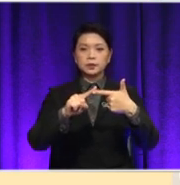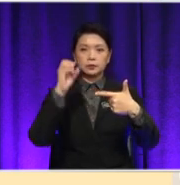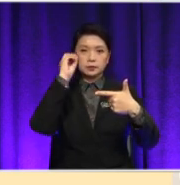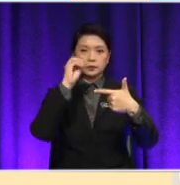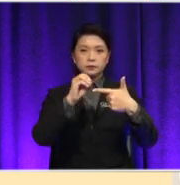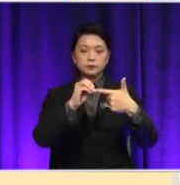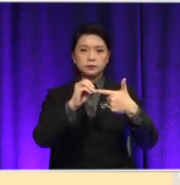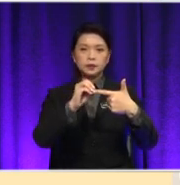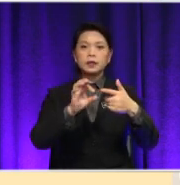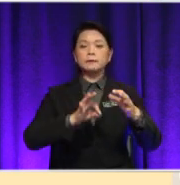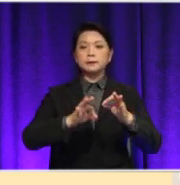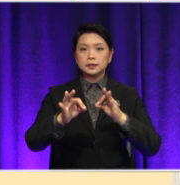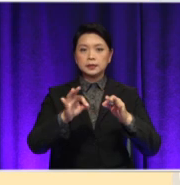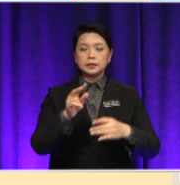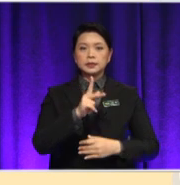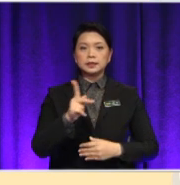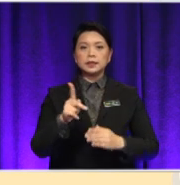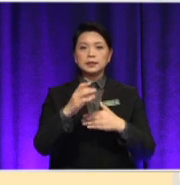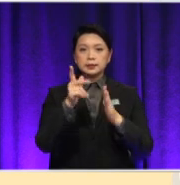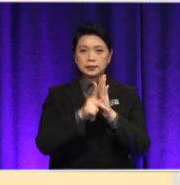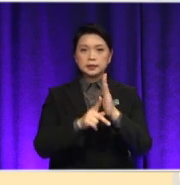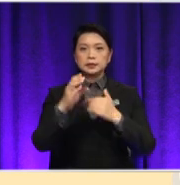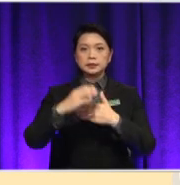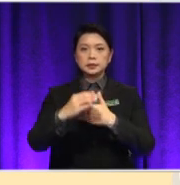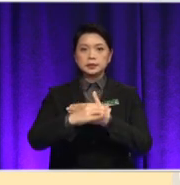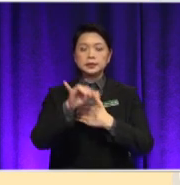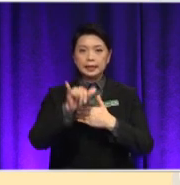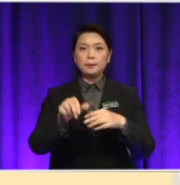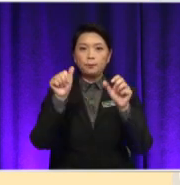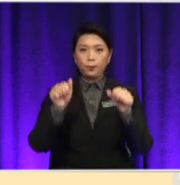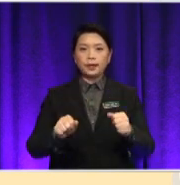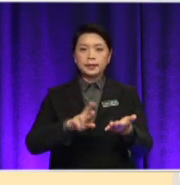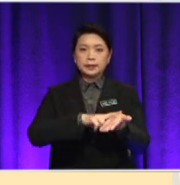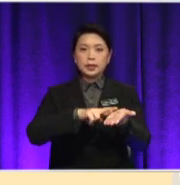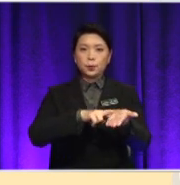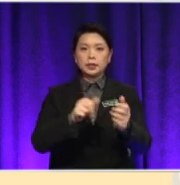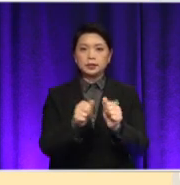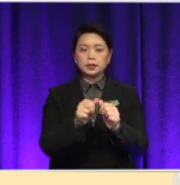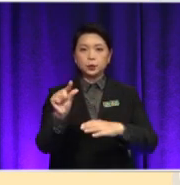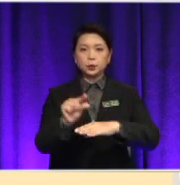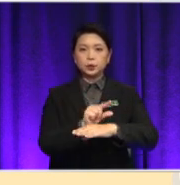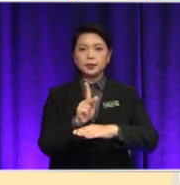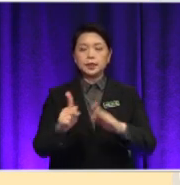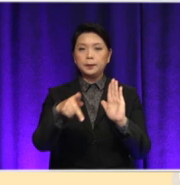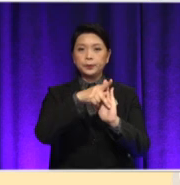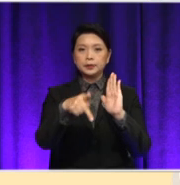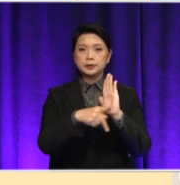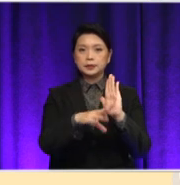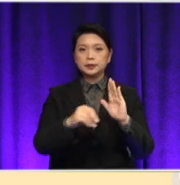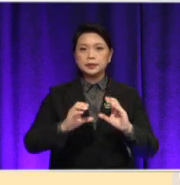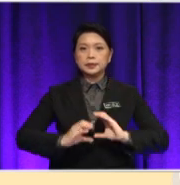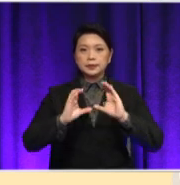dapat menerangkan kecederaan yang boleh dirawat dengan menggunakan prinsip dan prosedur